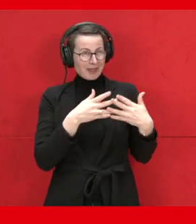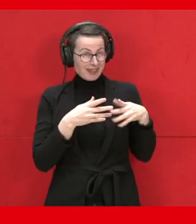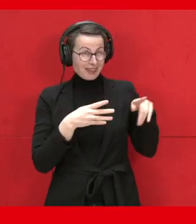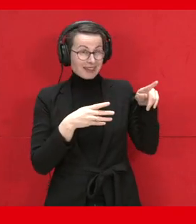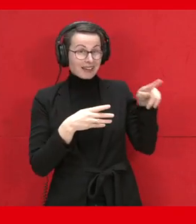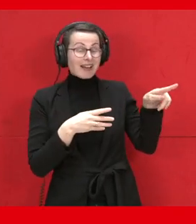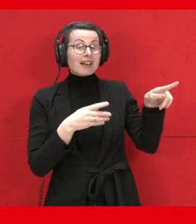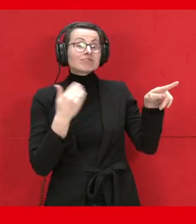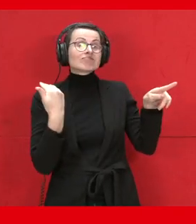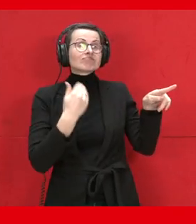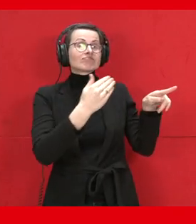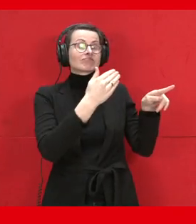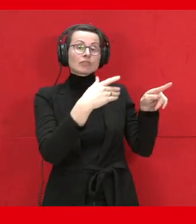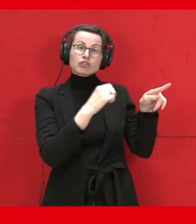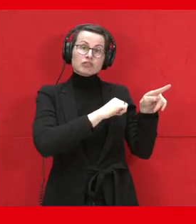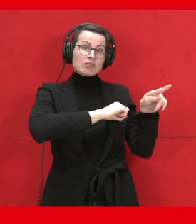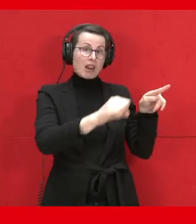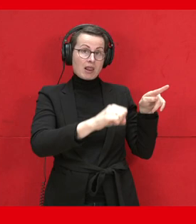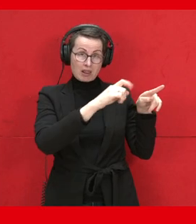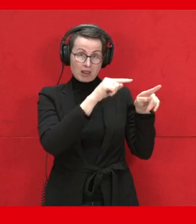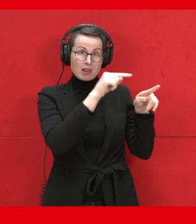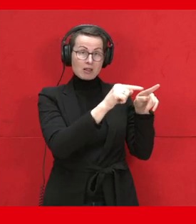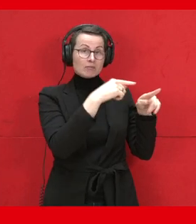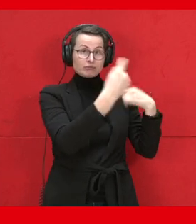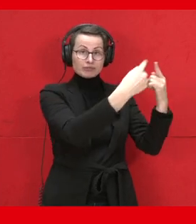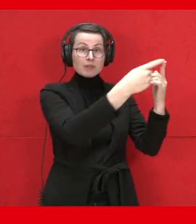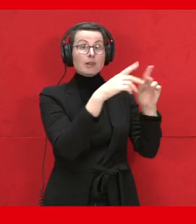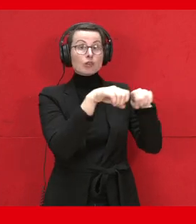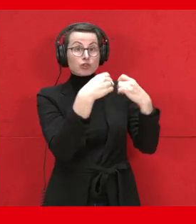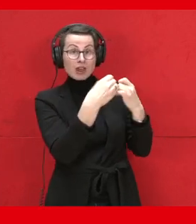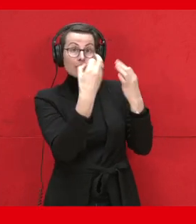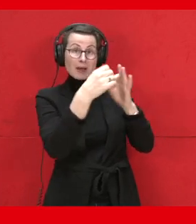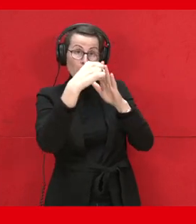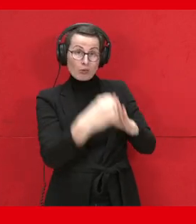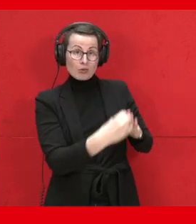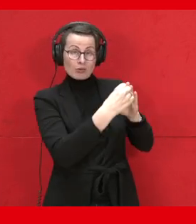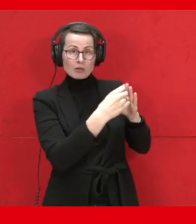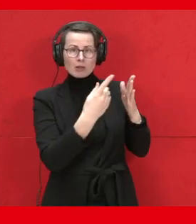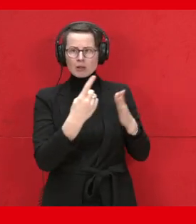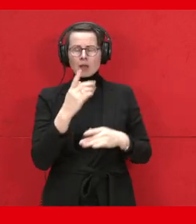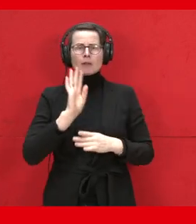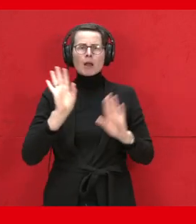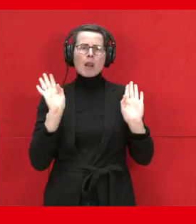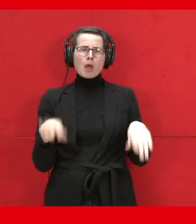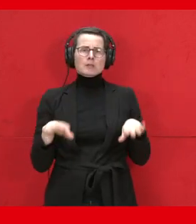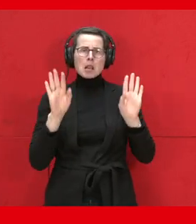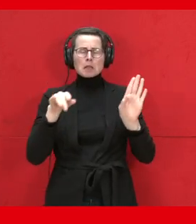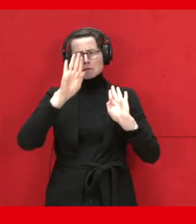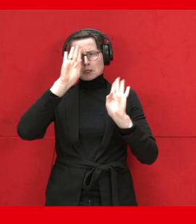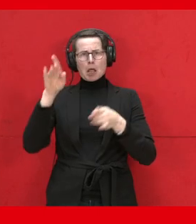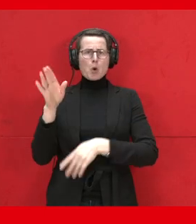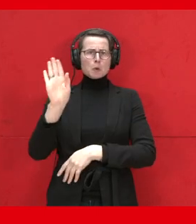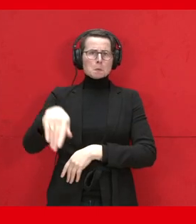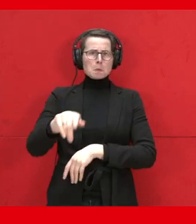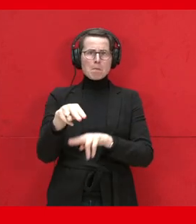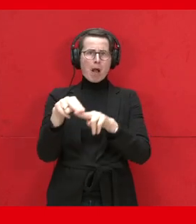andernorts, das viel Unterstützung auch seitens des Staates braucht. Das passiert nicht, wenn man einfach nur alles laufen lässt und darauf vertraut, dass